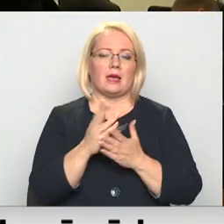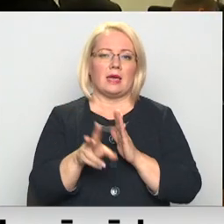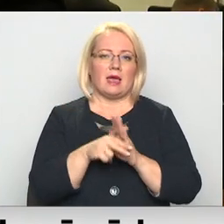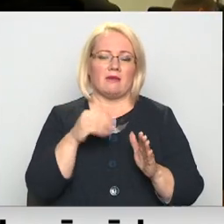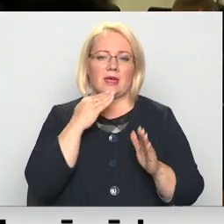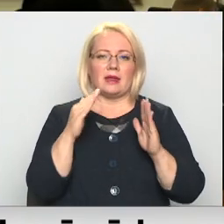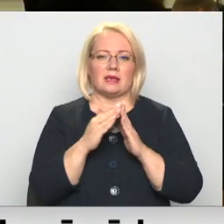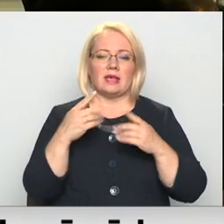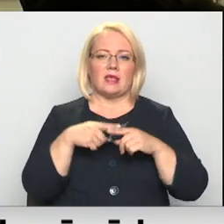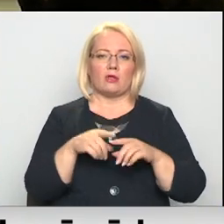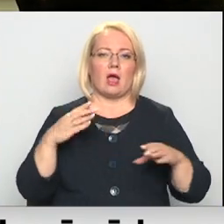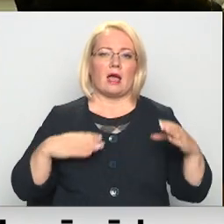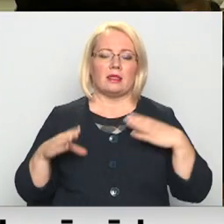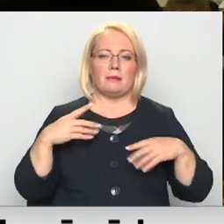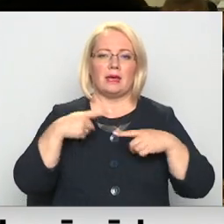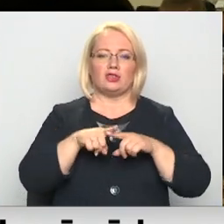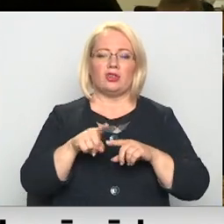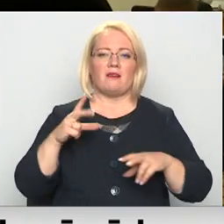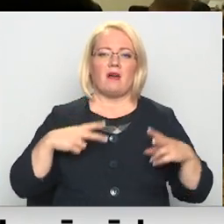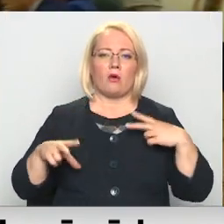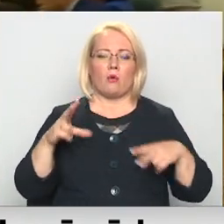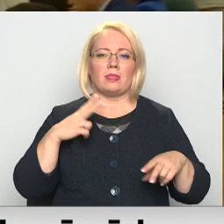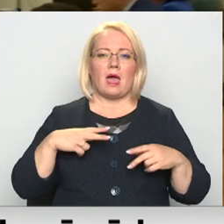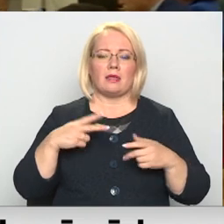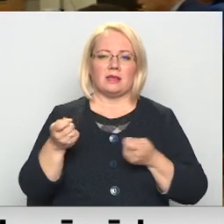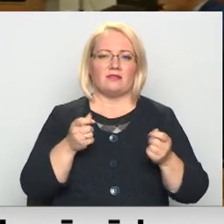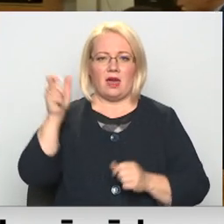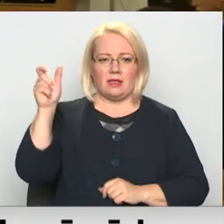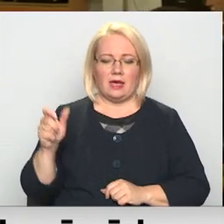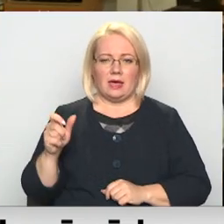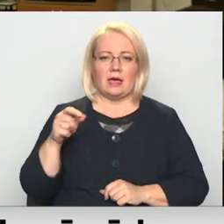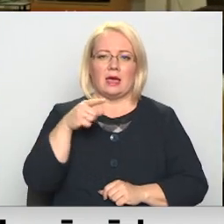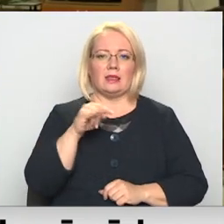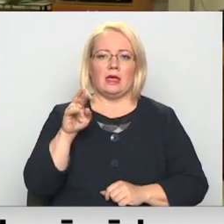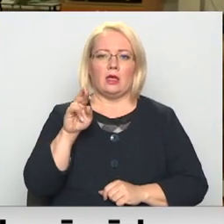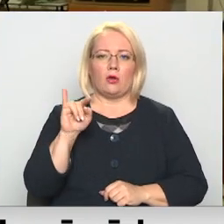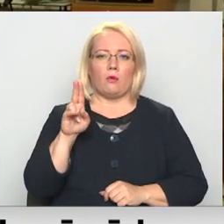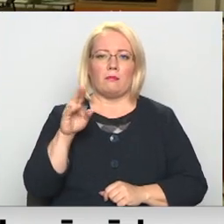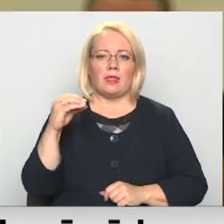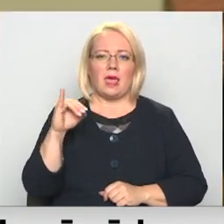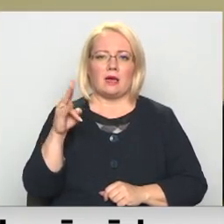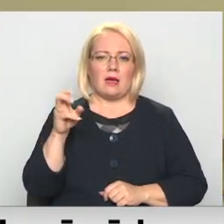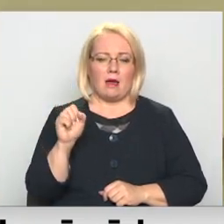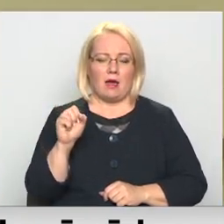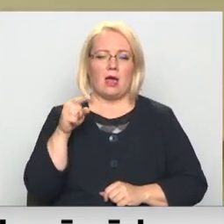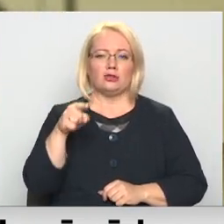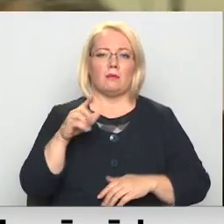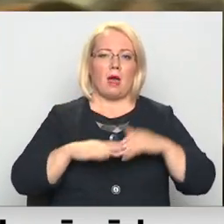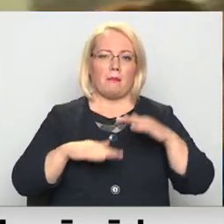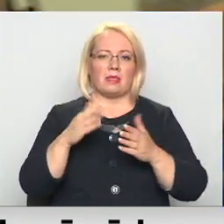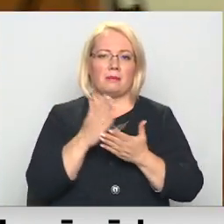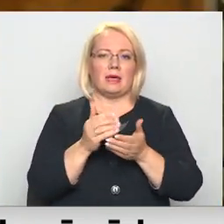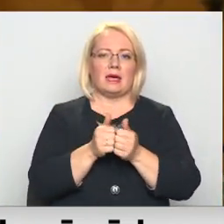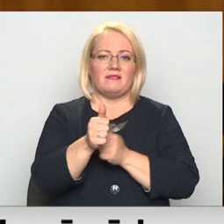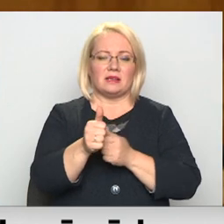Rēzeknes Tehnoloģiju akadēmijas inženieru fakultātes dekāne Ērika Teirumnieka no Nacionālās apvienības. Šīm amatam tika virzīta